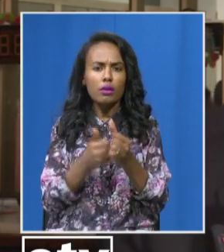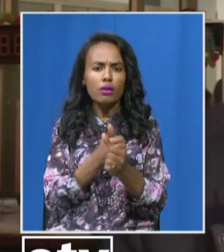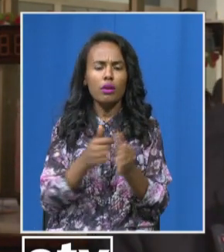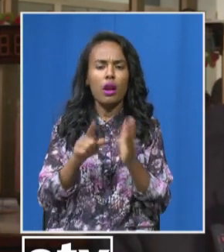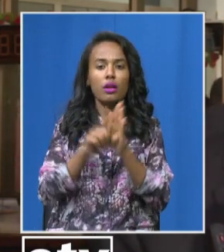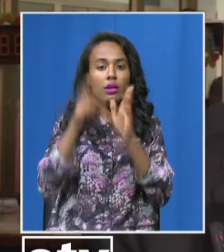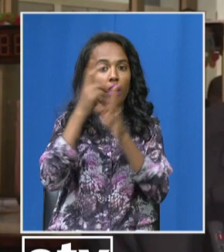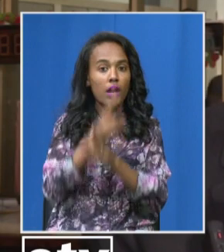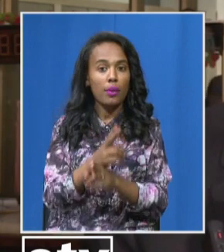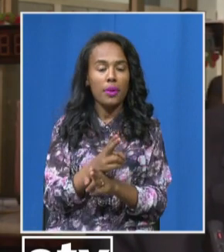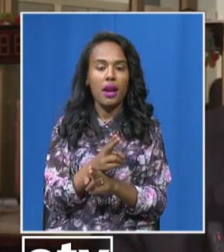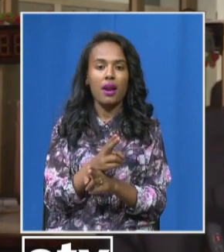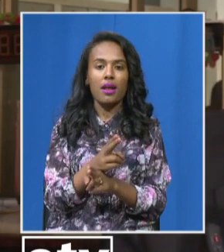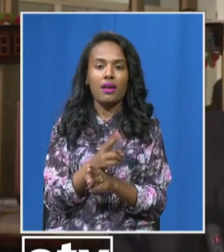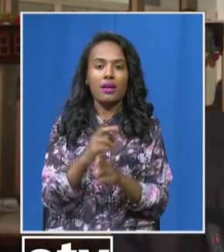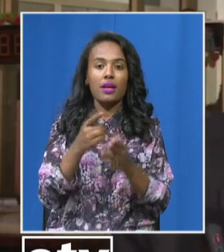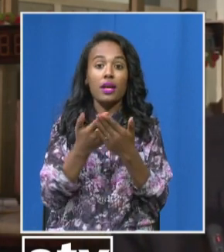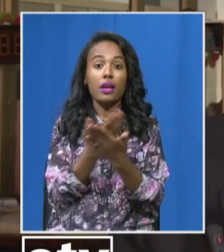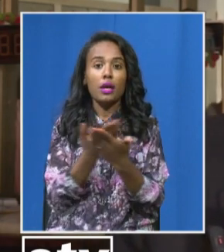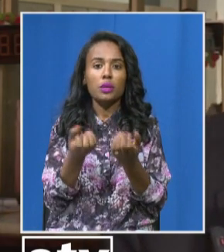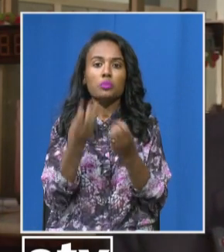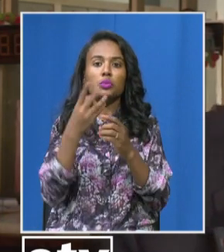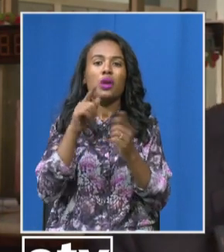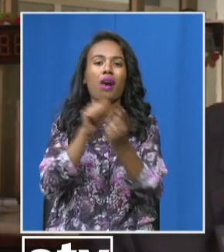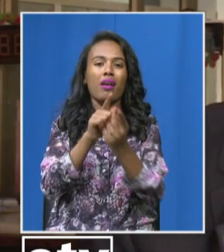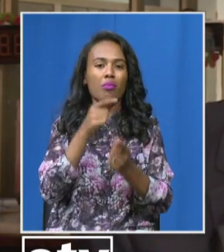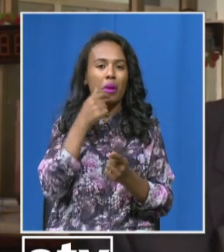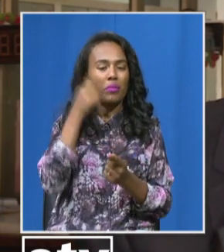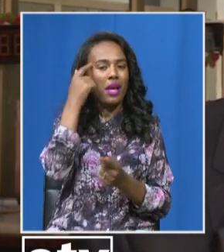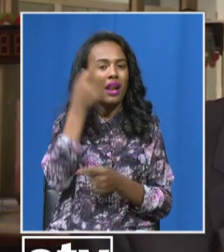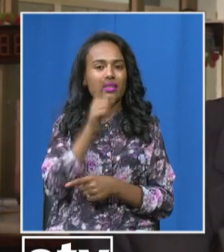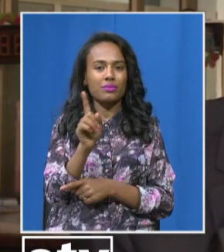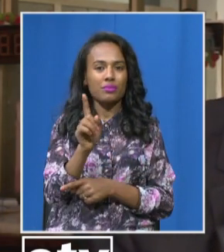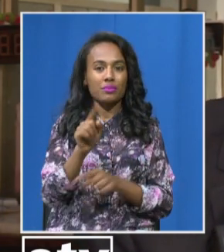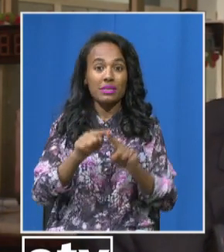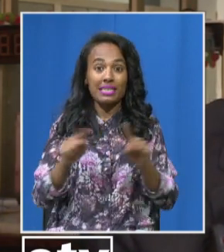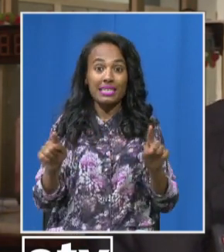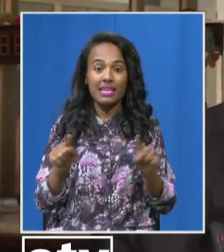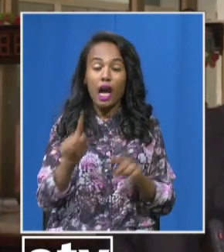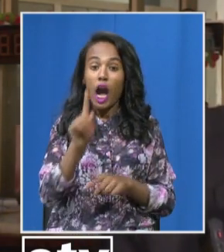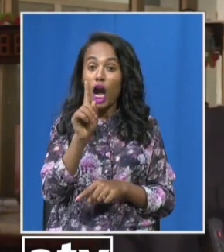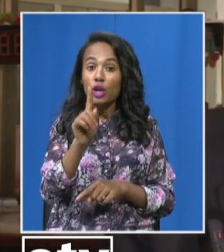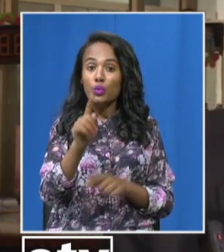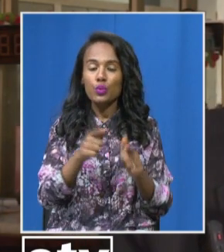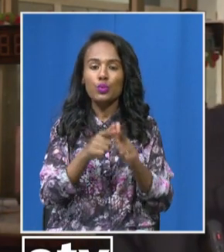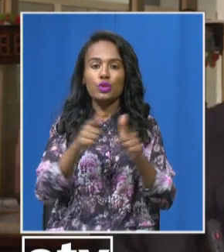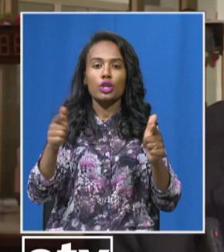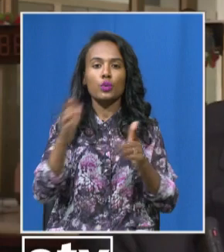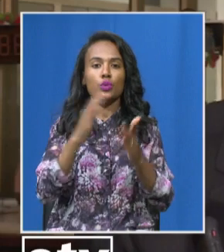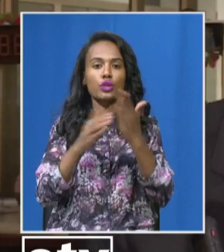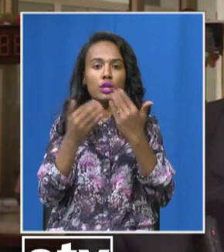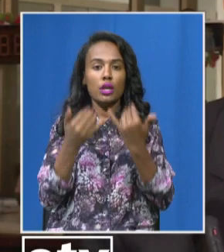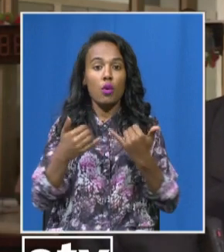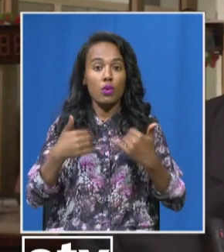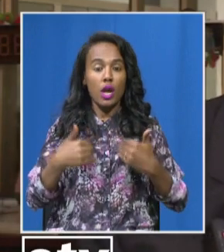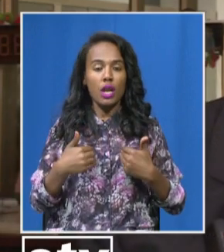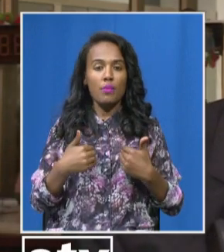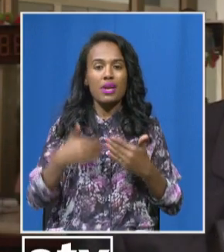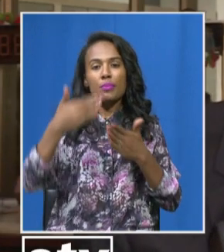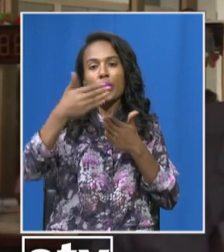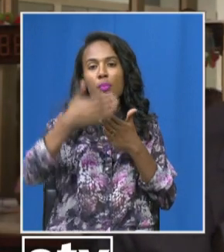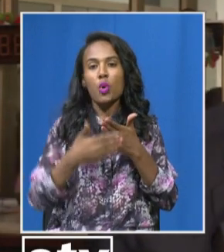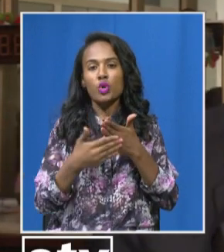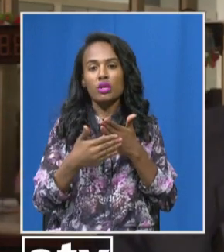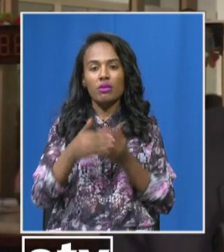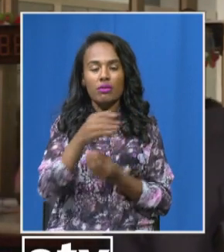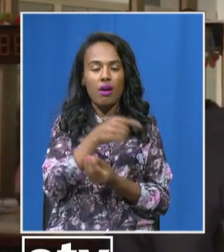ህግም ያከብራል። ስለዚህ ይሄ ነገር ብዙ ያጋጥመናል ብዬ አላስብም። ነገር ግን አንዱ ትልቁ ችግር አሁን ያለብን በቦርደር